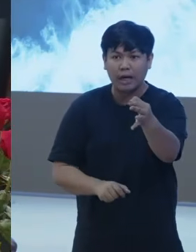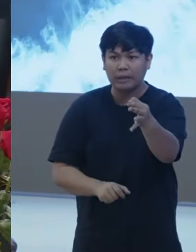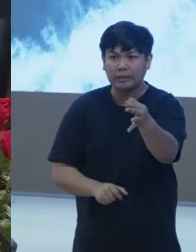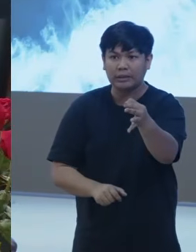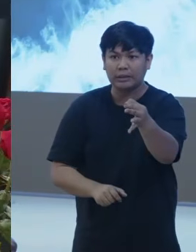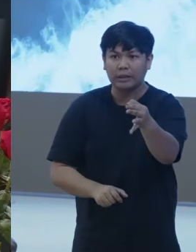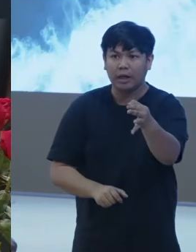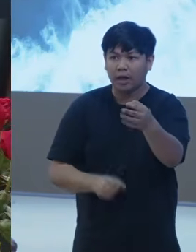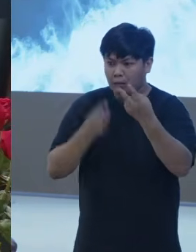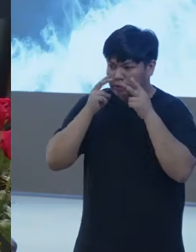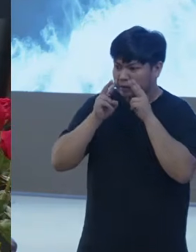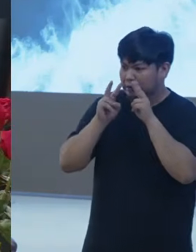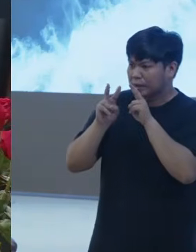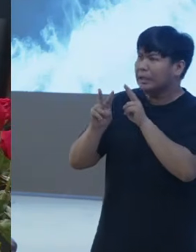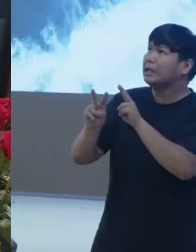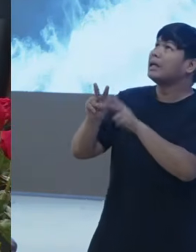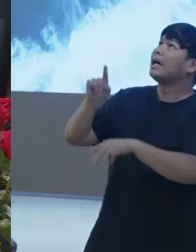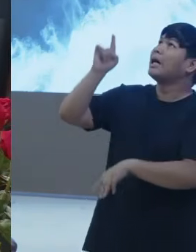to Jonah.